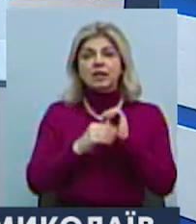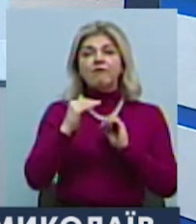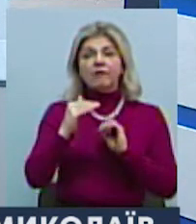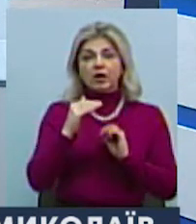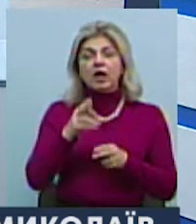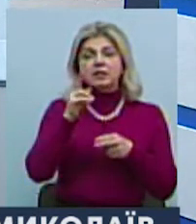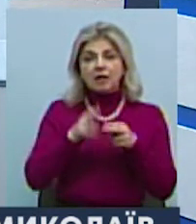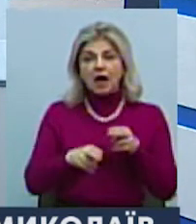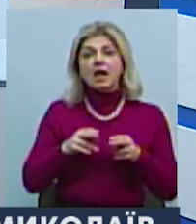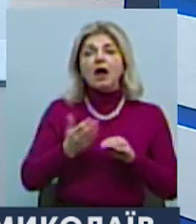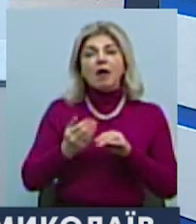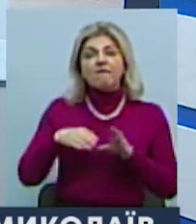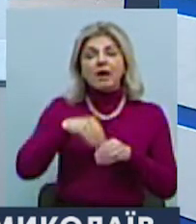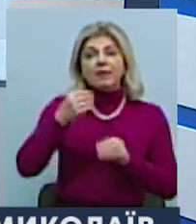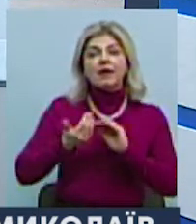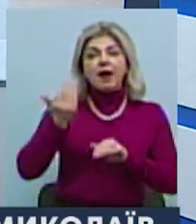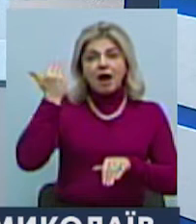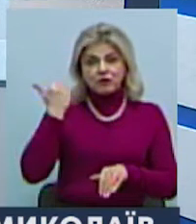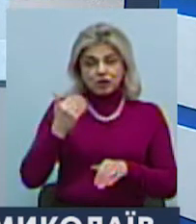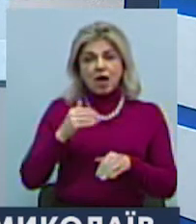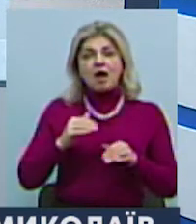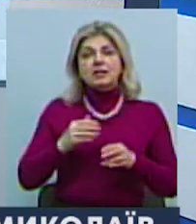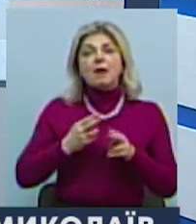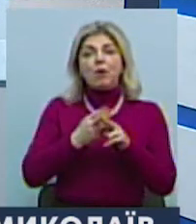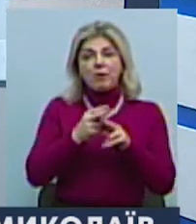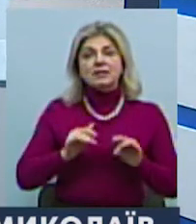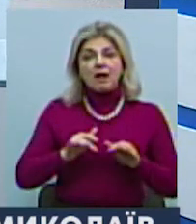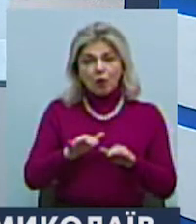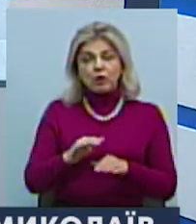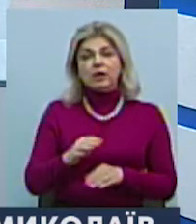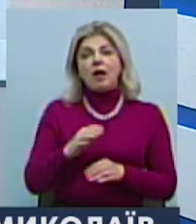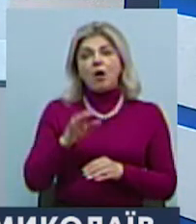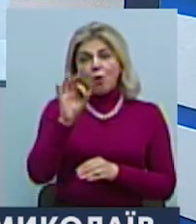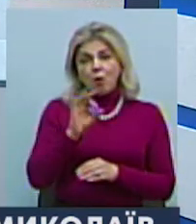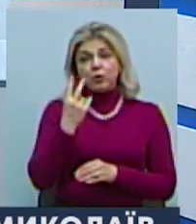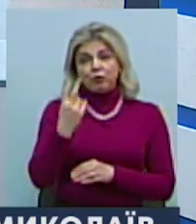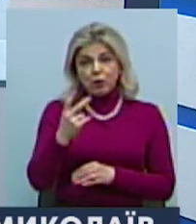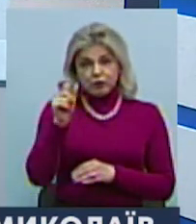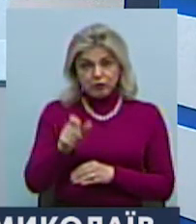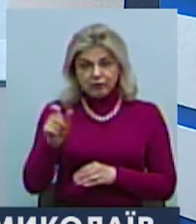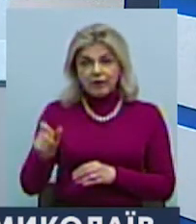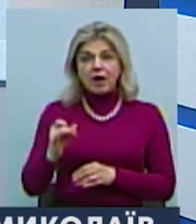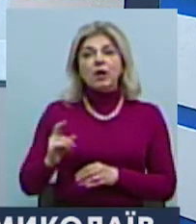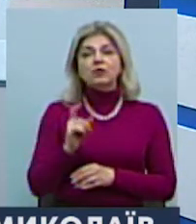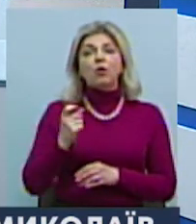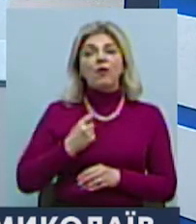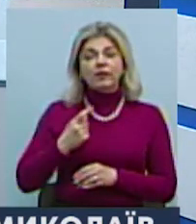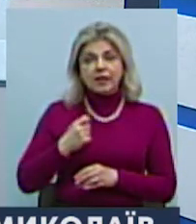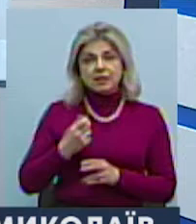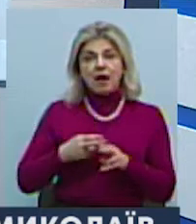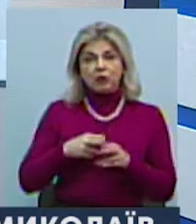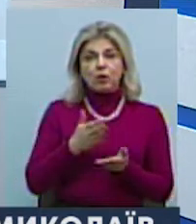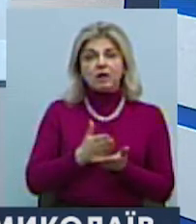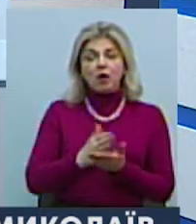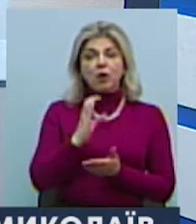раніше запобіжні заходи для трьох підозрюваних одеситів – Артура Вальцмана і Івана Пигарєва, які перебували останні два місяці під вартою в СІЗО,